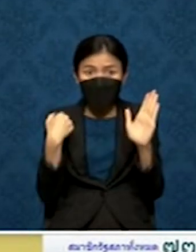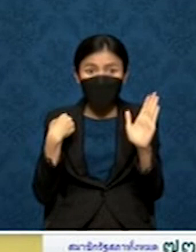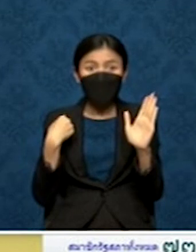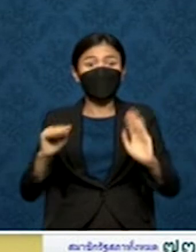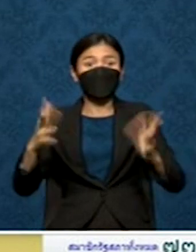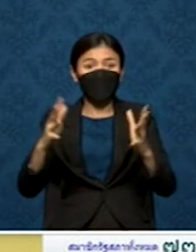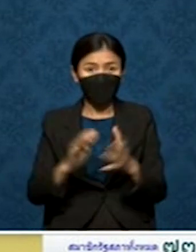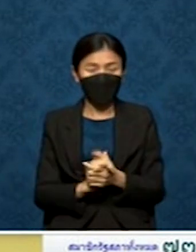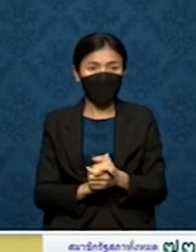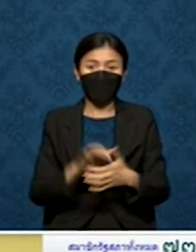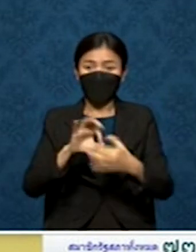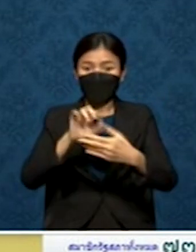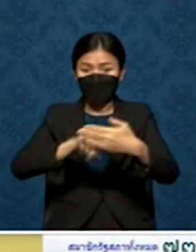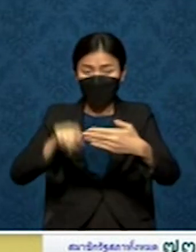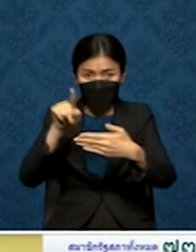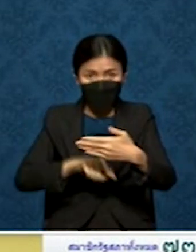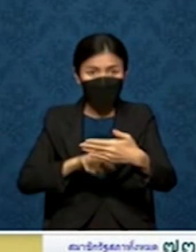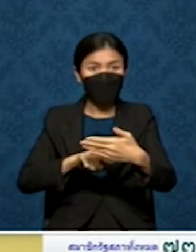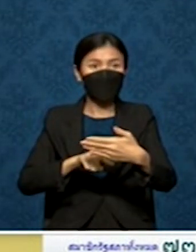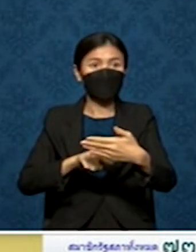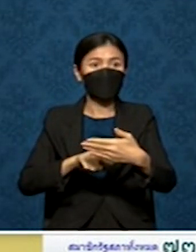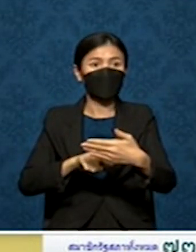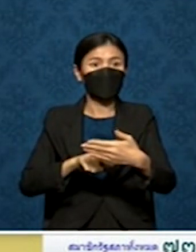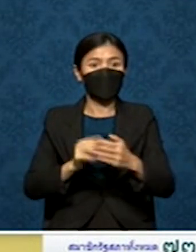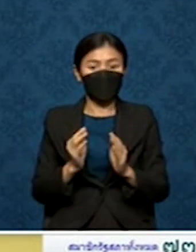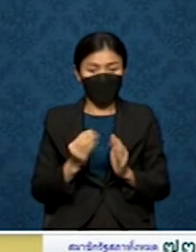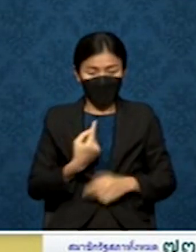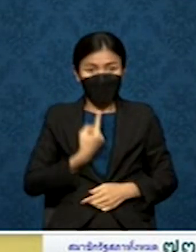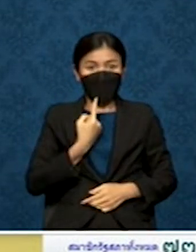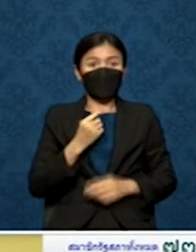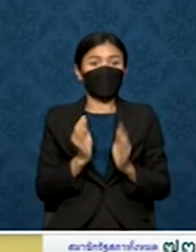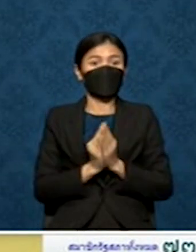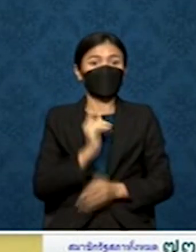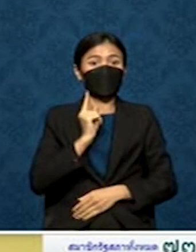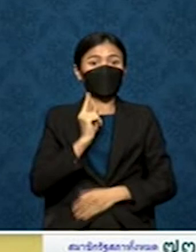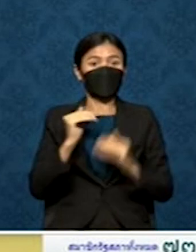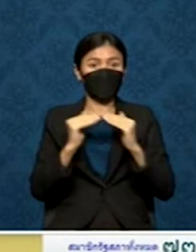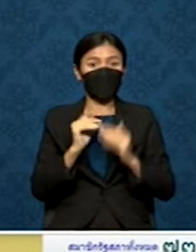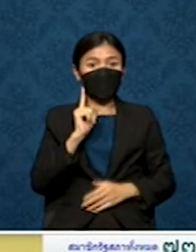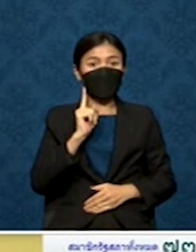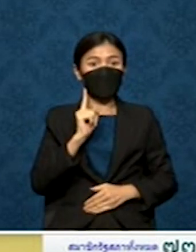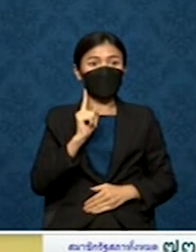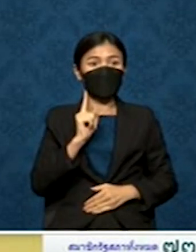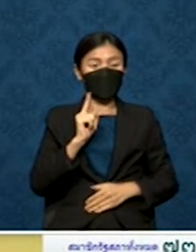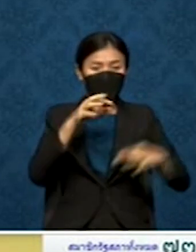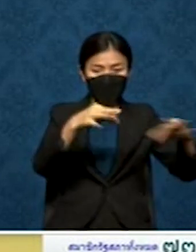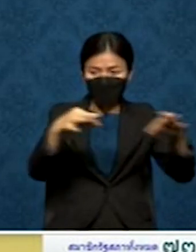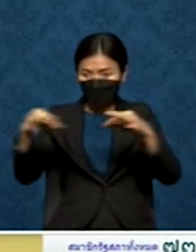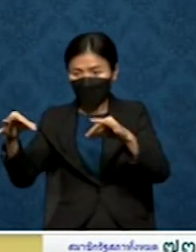ไม่ว่าจะการเลือกตั้งวันแมนวันโหวตหรือใช้ใบเดียว2